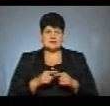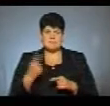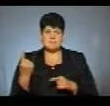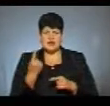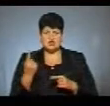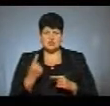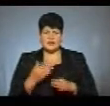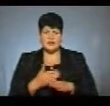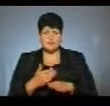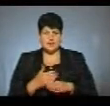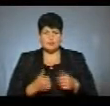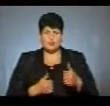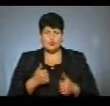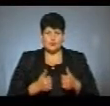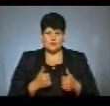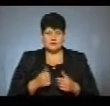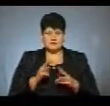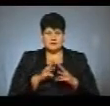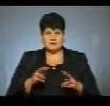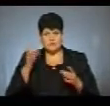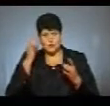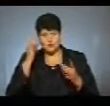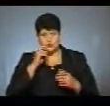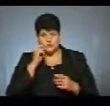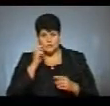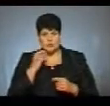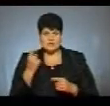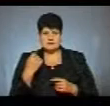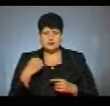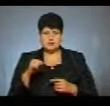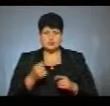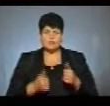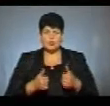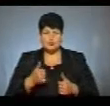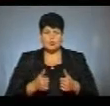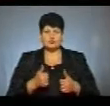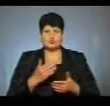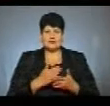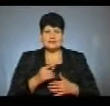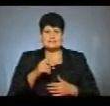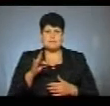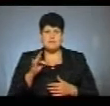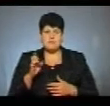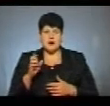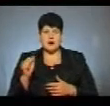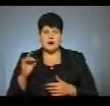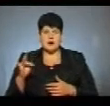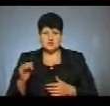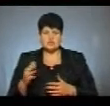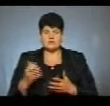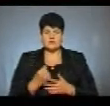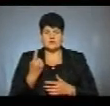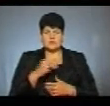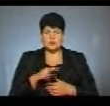«Малі міста, великі враження» Міністерства культури України. Одним із переможців цього конкурсу став Збараж, вигравши 1 мільйон гривень.